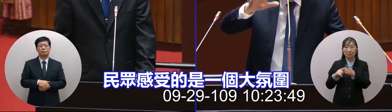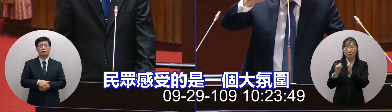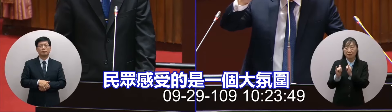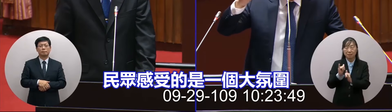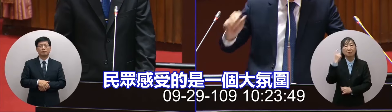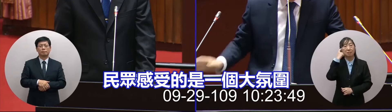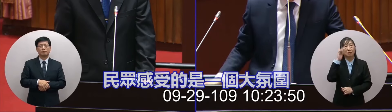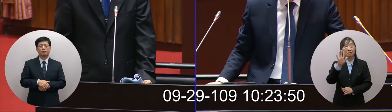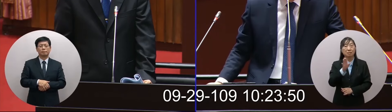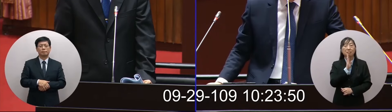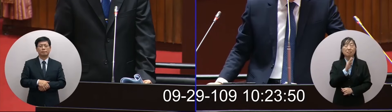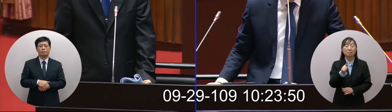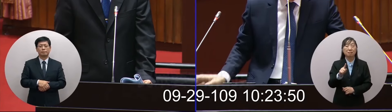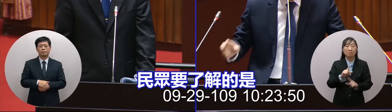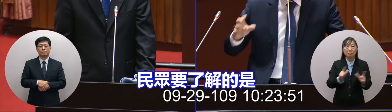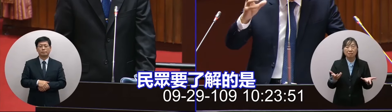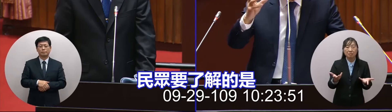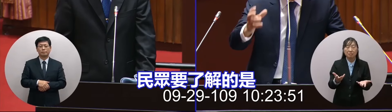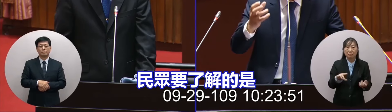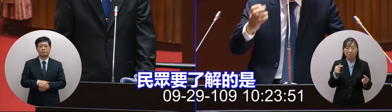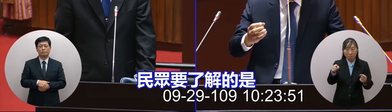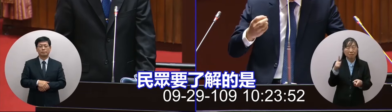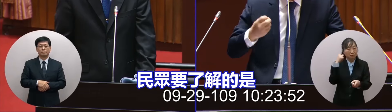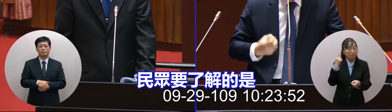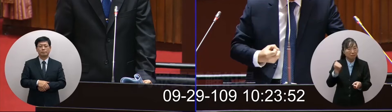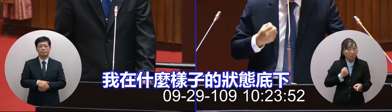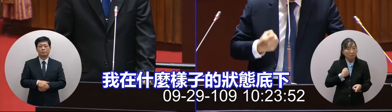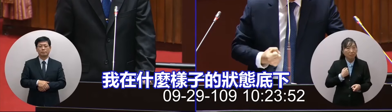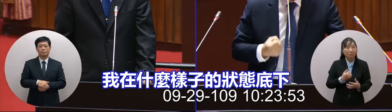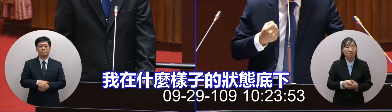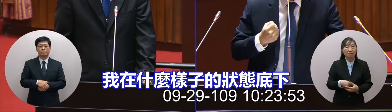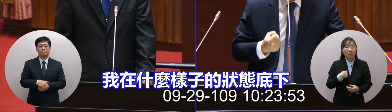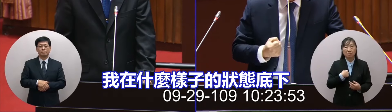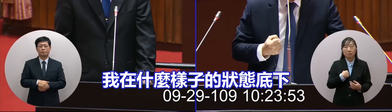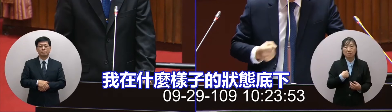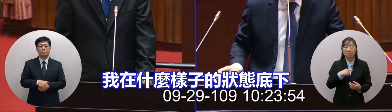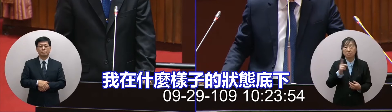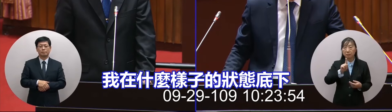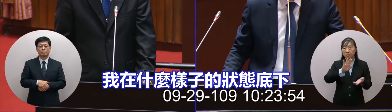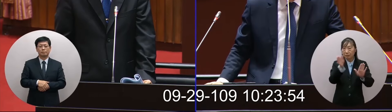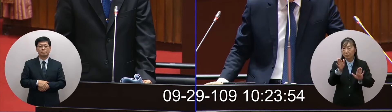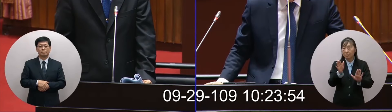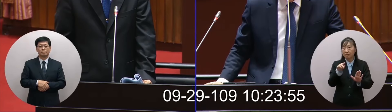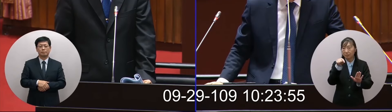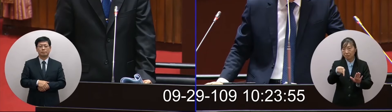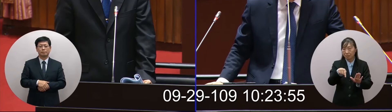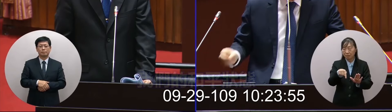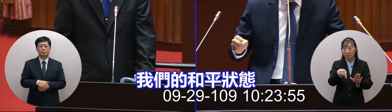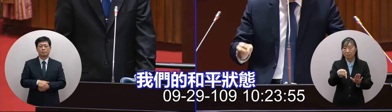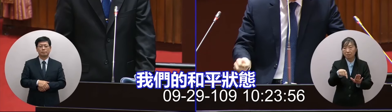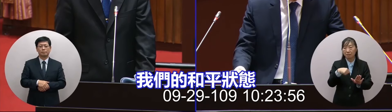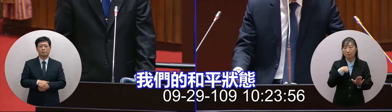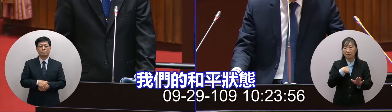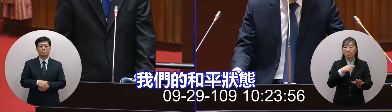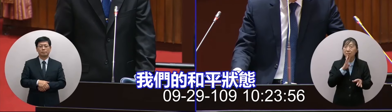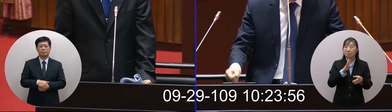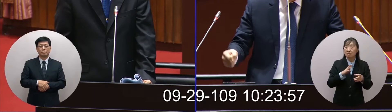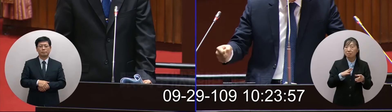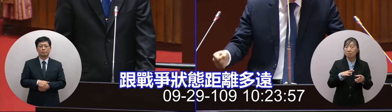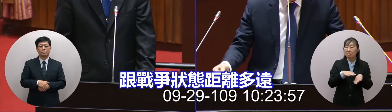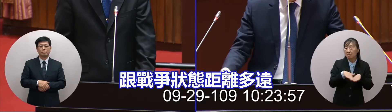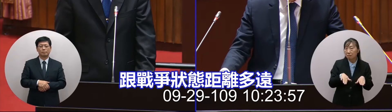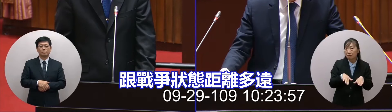感受的是一个大氛围，民众要了解的是我在什么样子的状态底下，我们的和平状